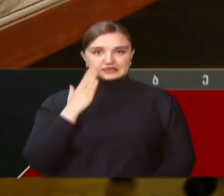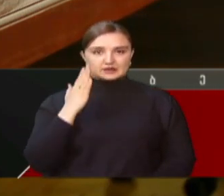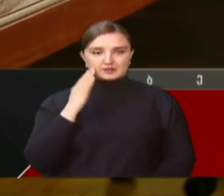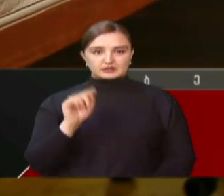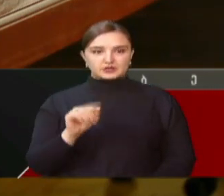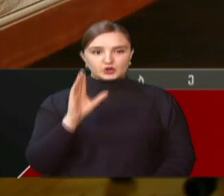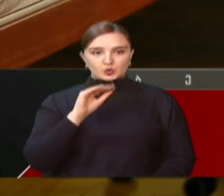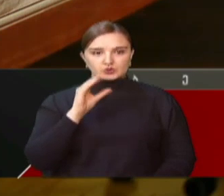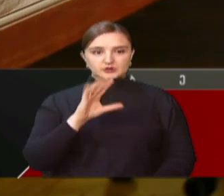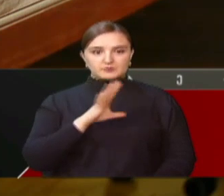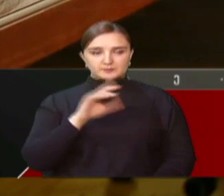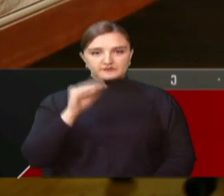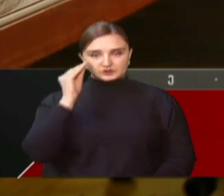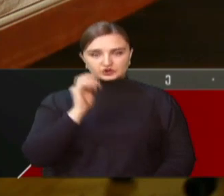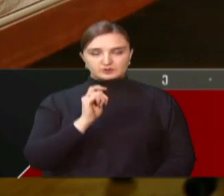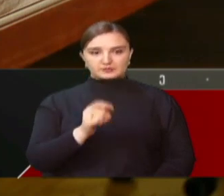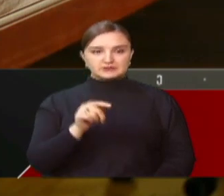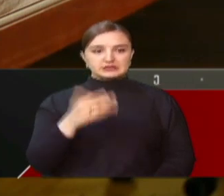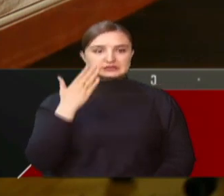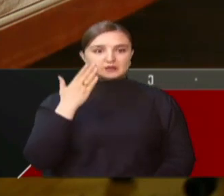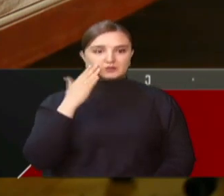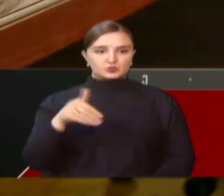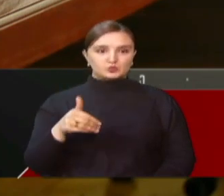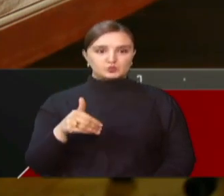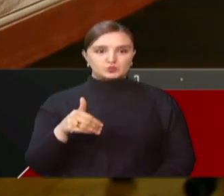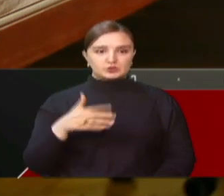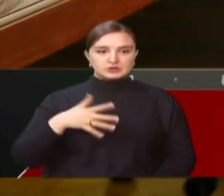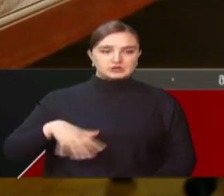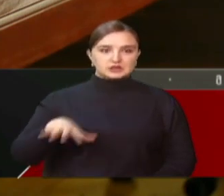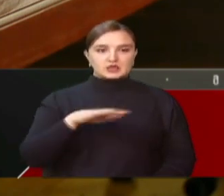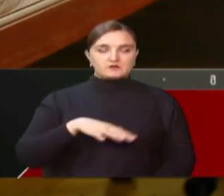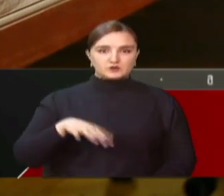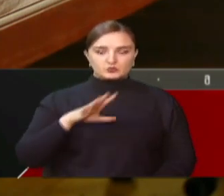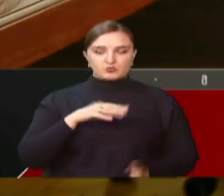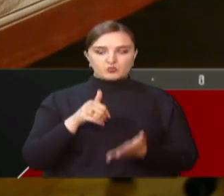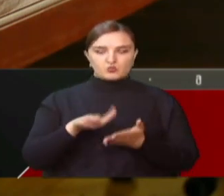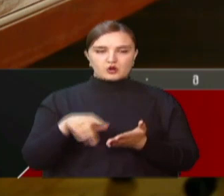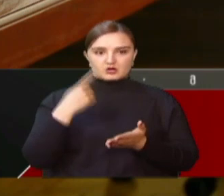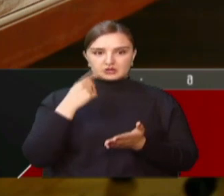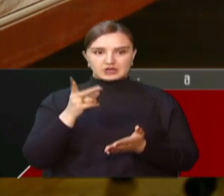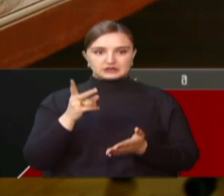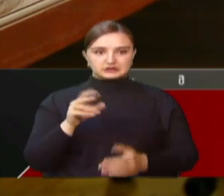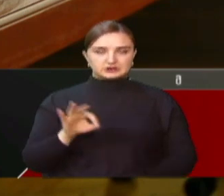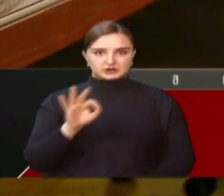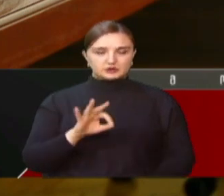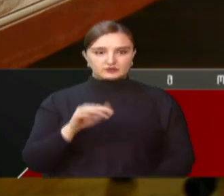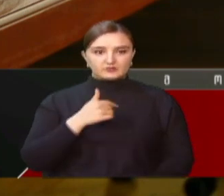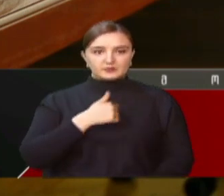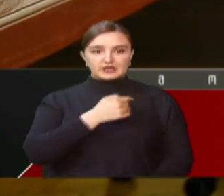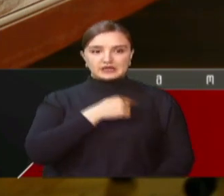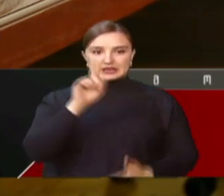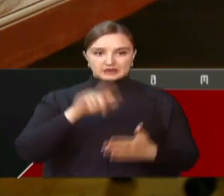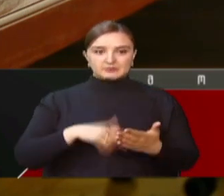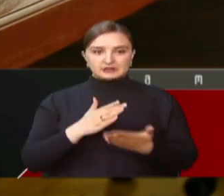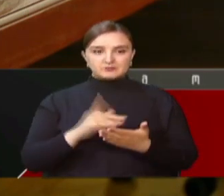arasamartlienat rodisat smuhtam șefaseba arasamartlienat sacartelos etqua uare candidato baze და მე იმის ვიტოვებ,